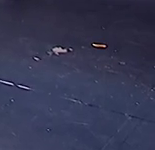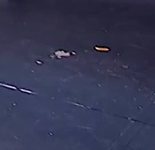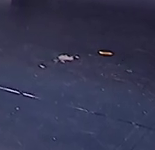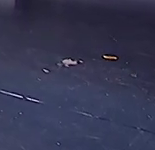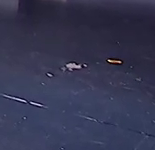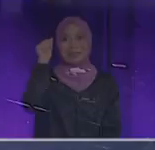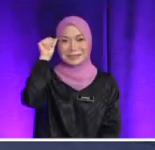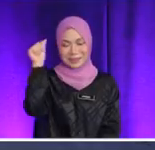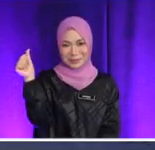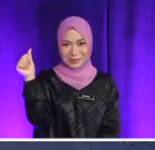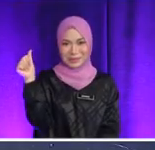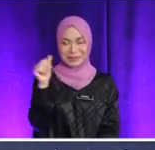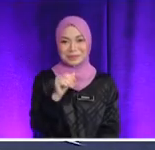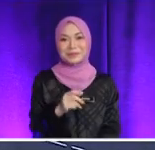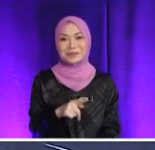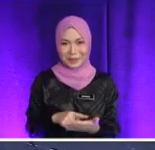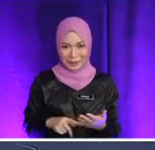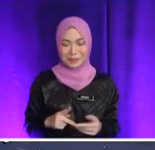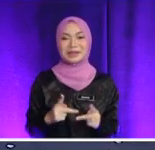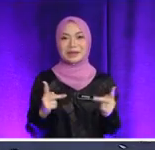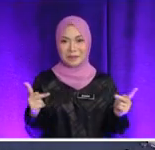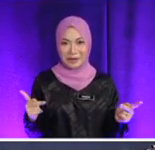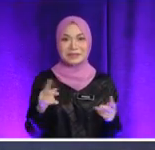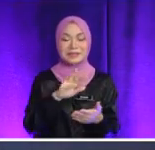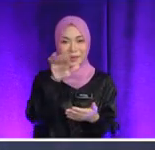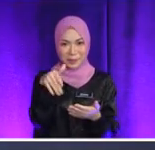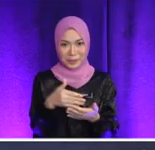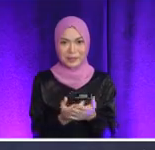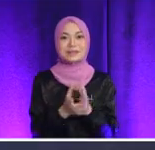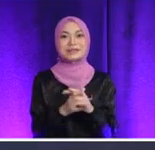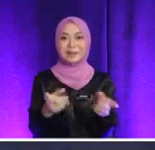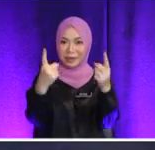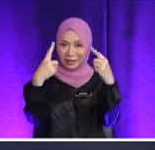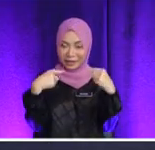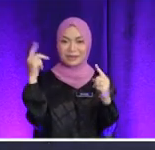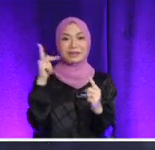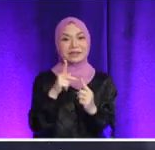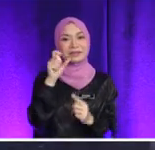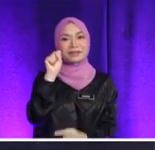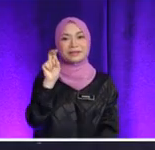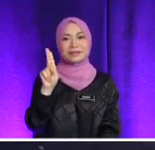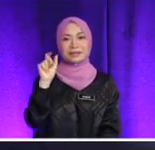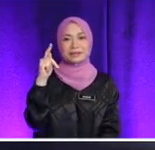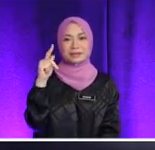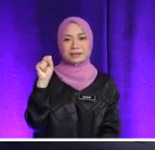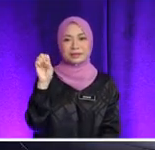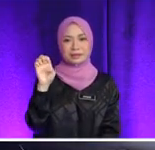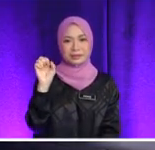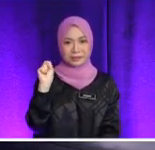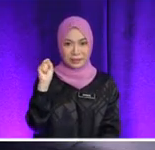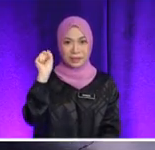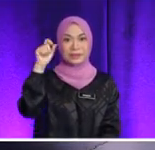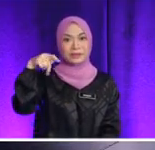Assalamualaikum apa kabar semua selamat datang kesukses SPM 2022 bersama dengan